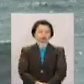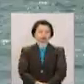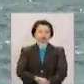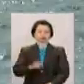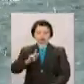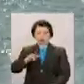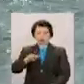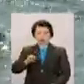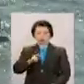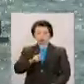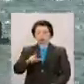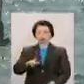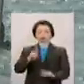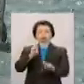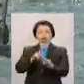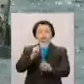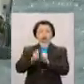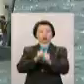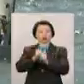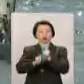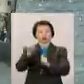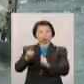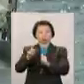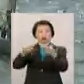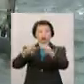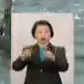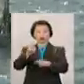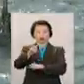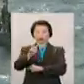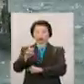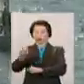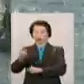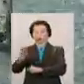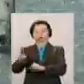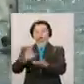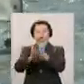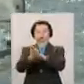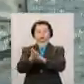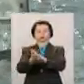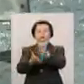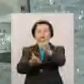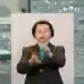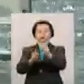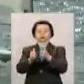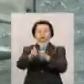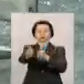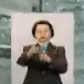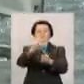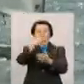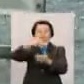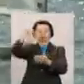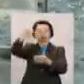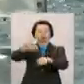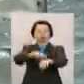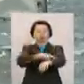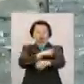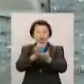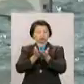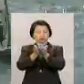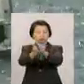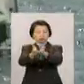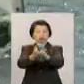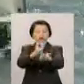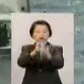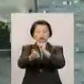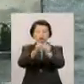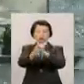Khairul Nizam layak secara automatik ke Tokyo 2020 setelah muncul 2 pelumba terbaik sepanjang perlumbaan di